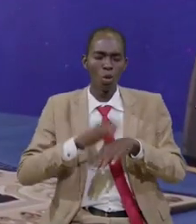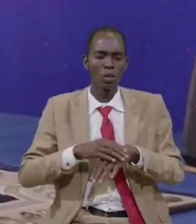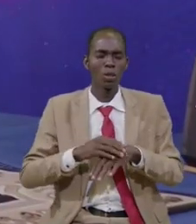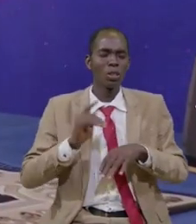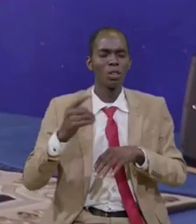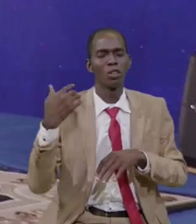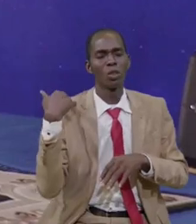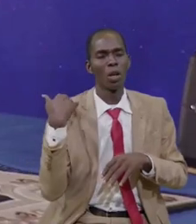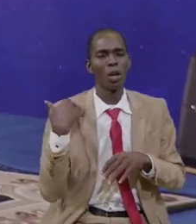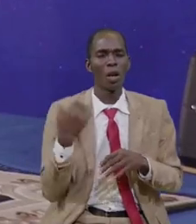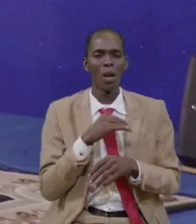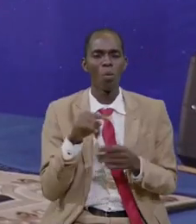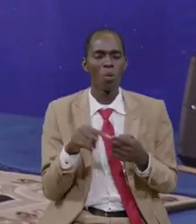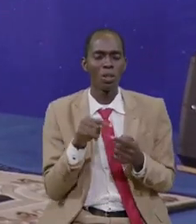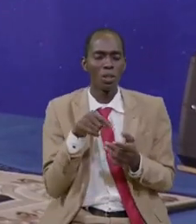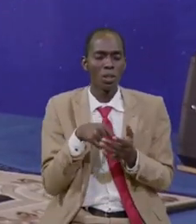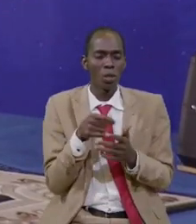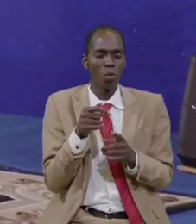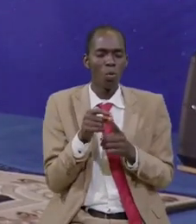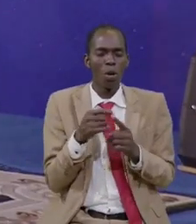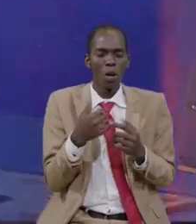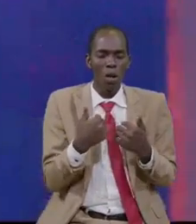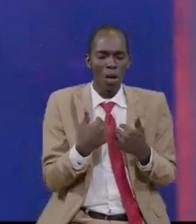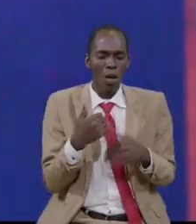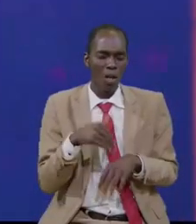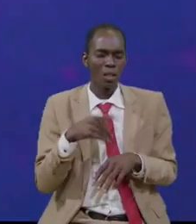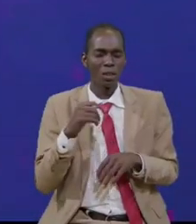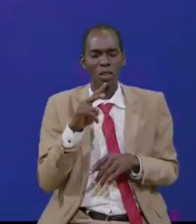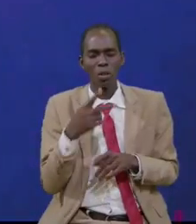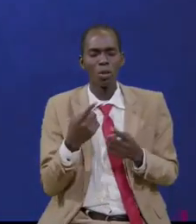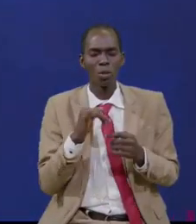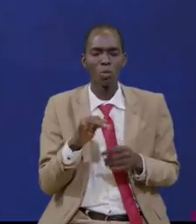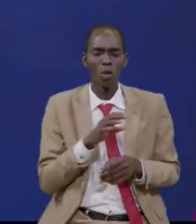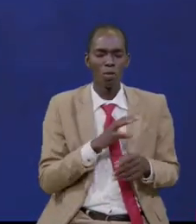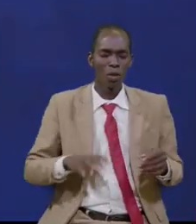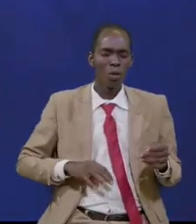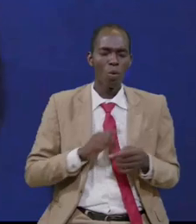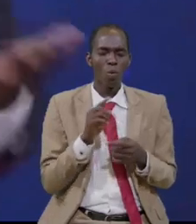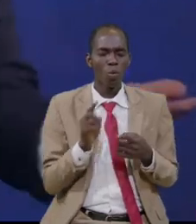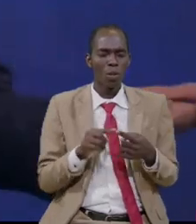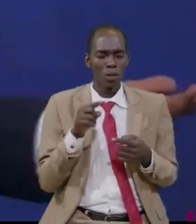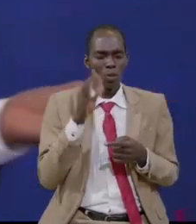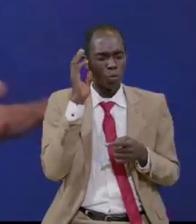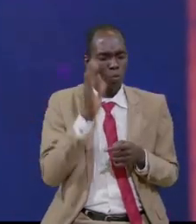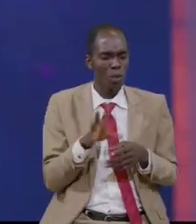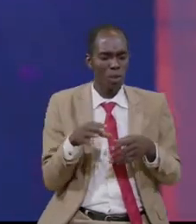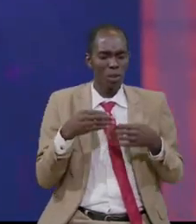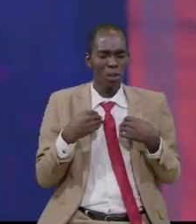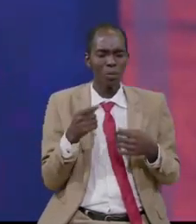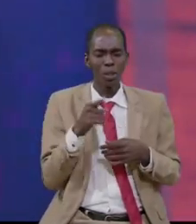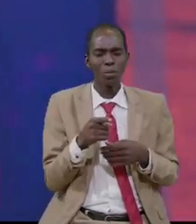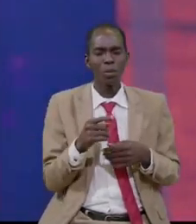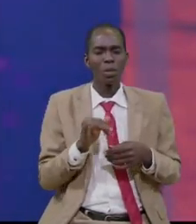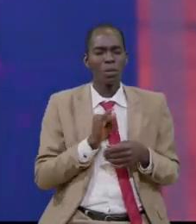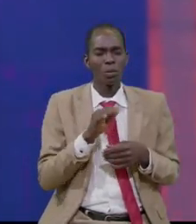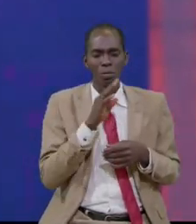Et quand ce monde est au second avènement de Christ, quand ils le recevront comme le Seigneur qui